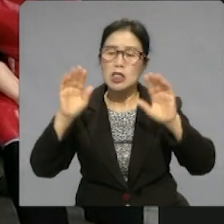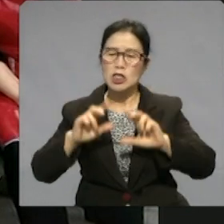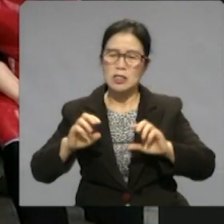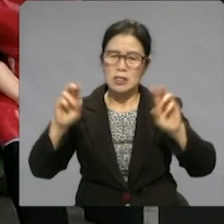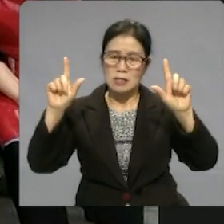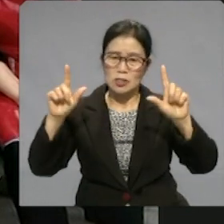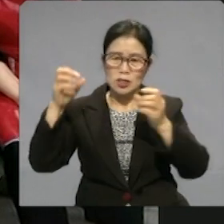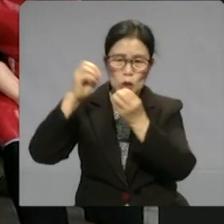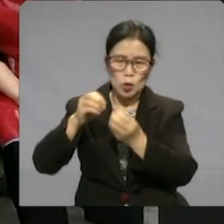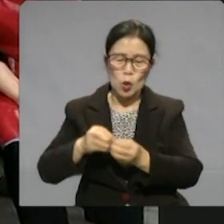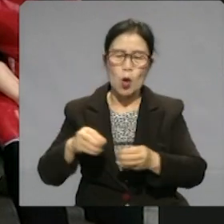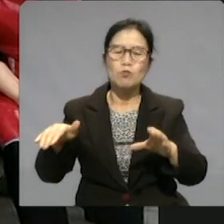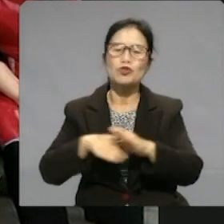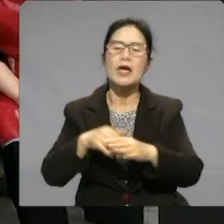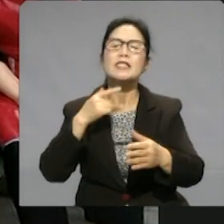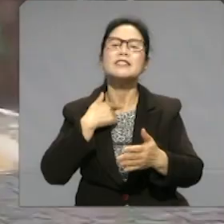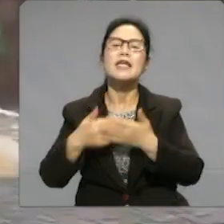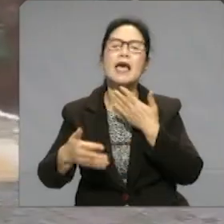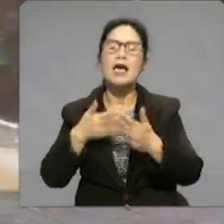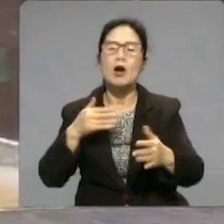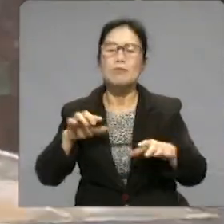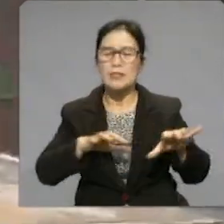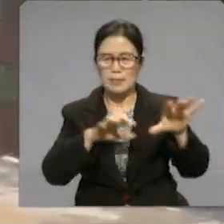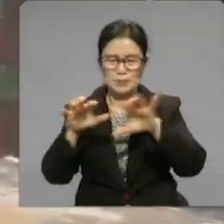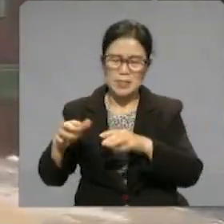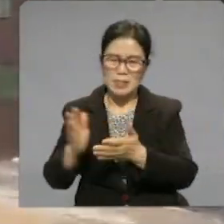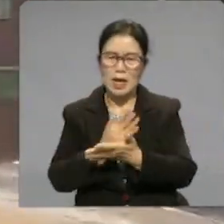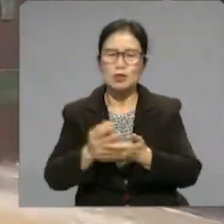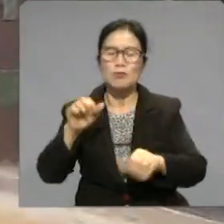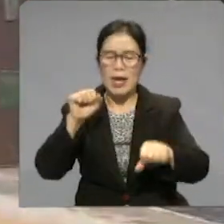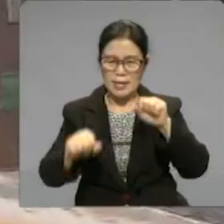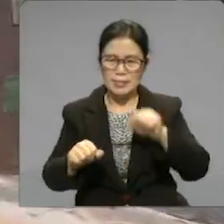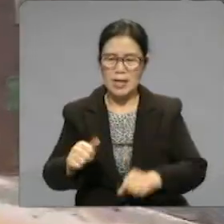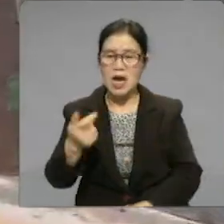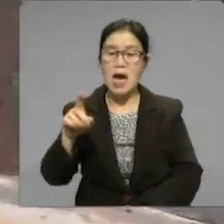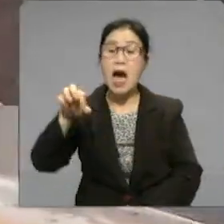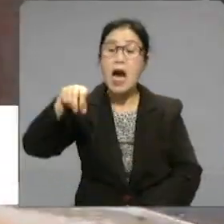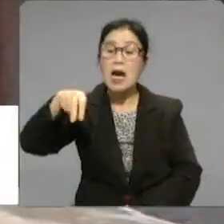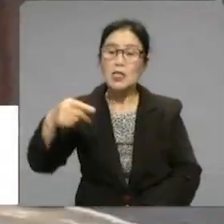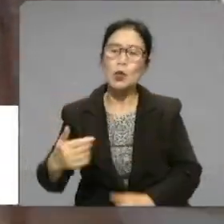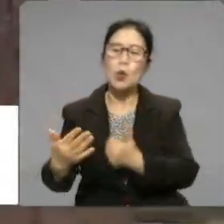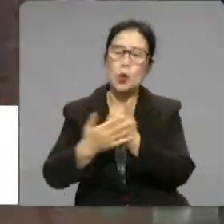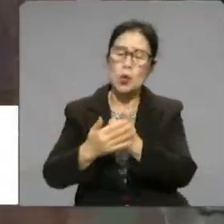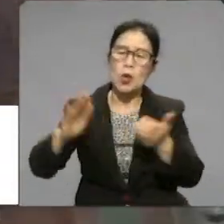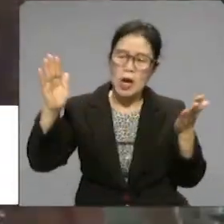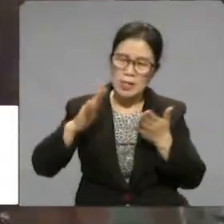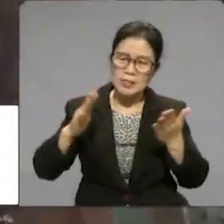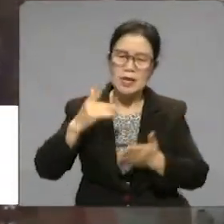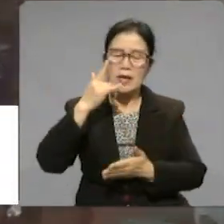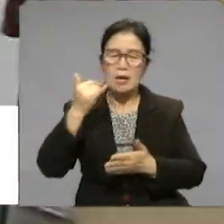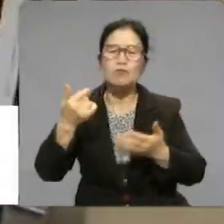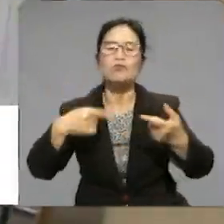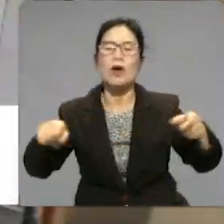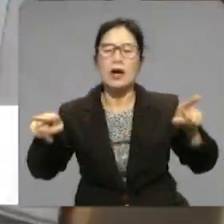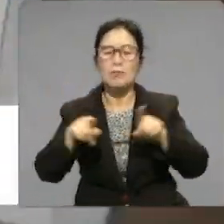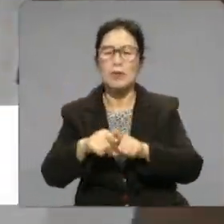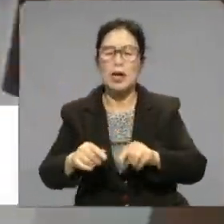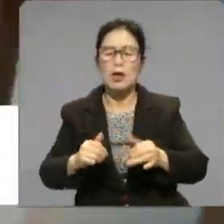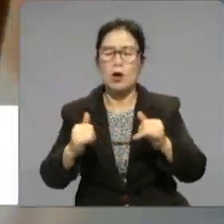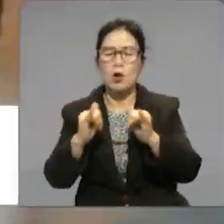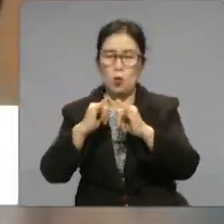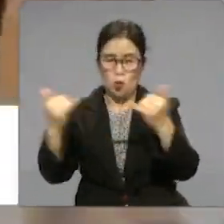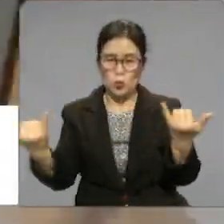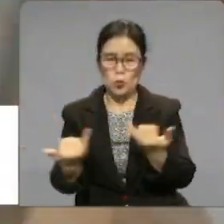김치 나눔 행사가 있었습니다. 교동 향교의 후원으로 지역의 학생, 학부모가 함께하는 공동체